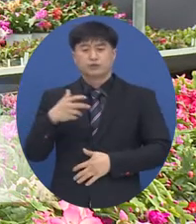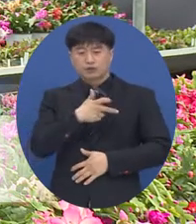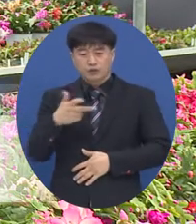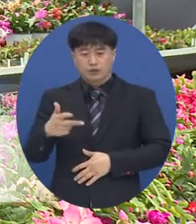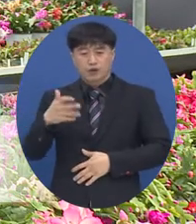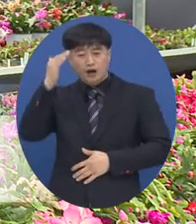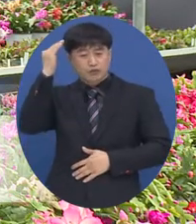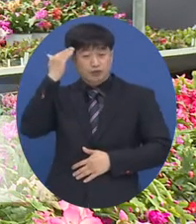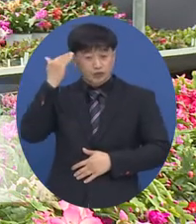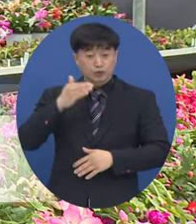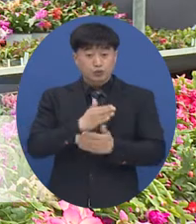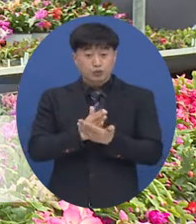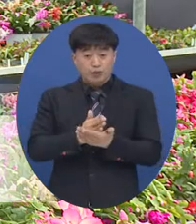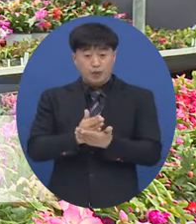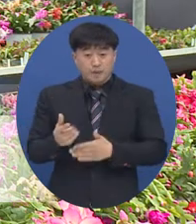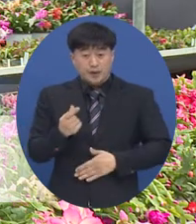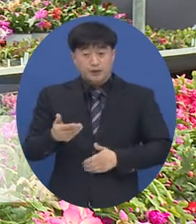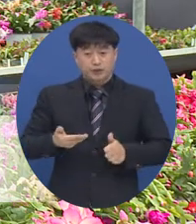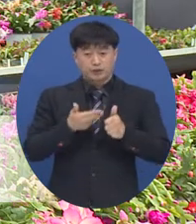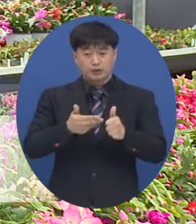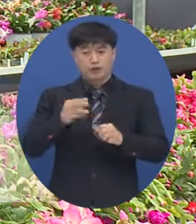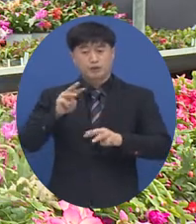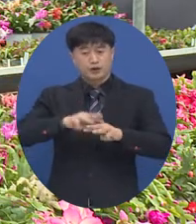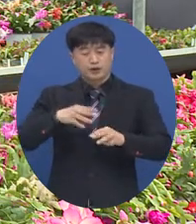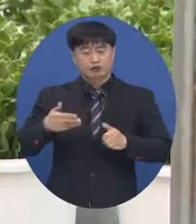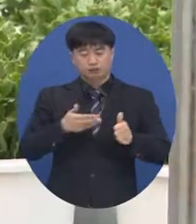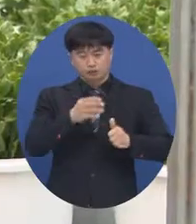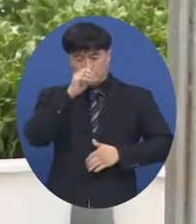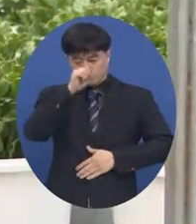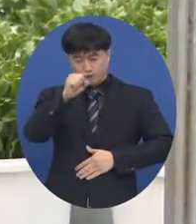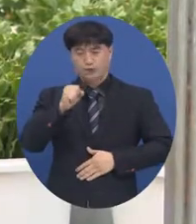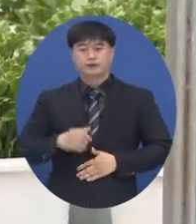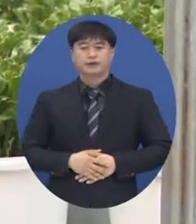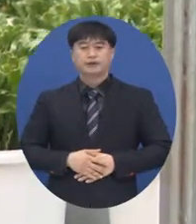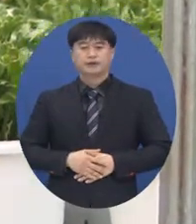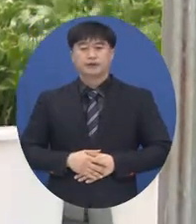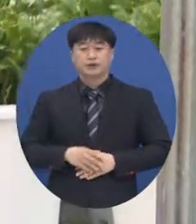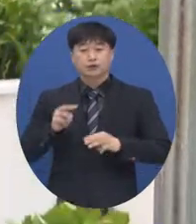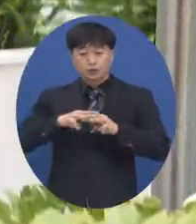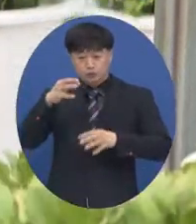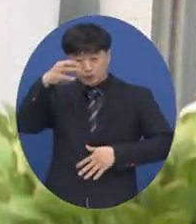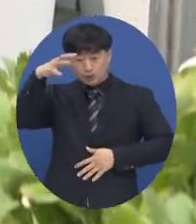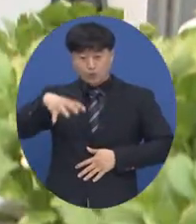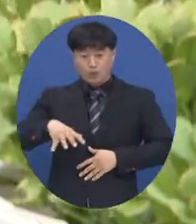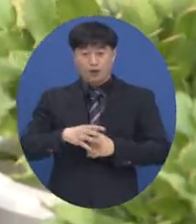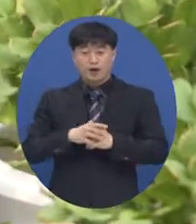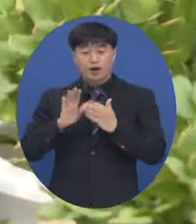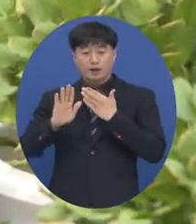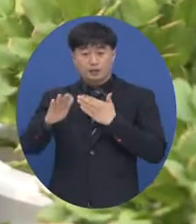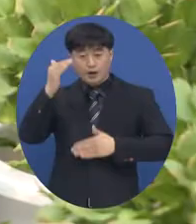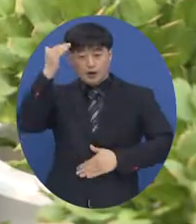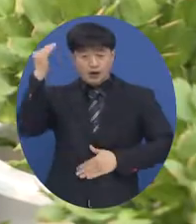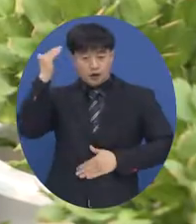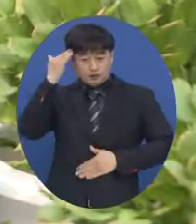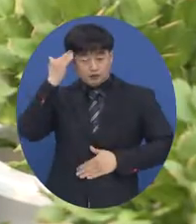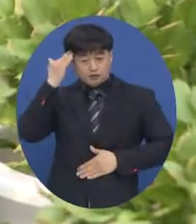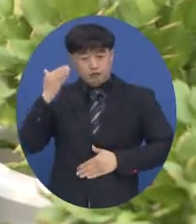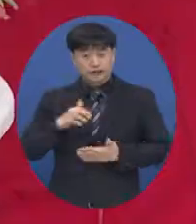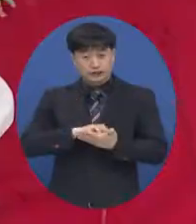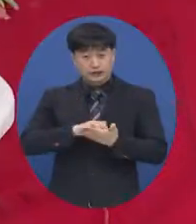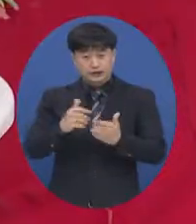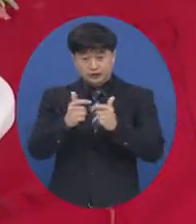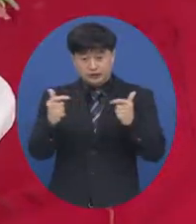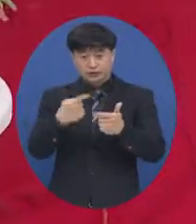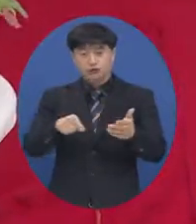육성을 하여서 농가에 보급하는 게 지금 필요한 실정입니다 경우도 너 억지스러운 은 앞으로 우리 품종의 국내 시장 점유를 높일 수 있도록